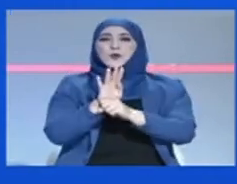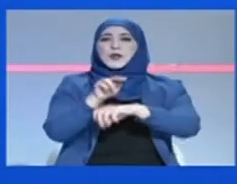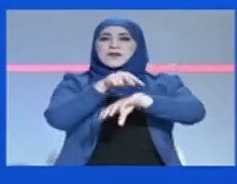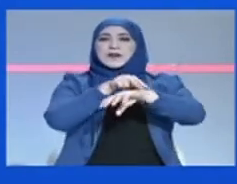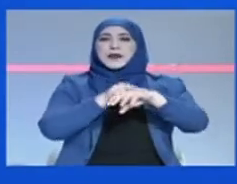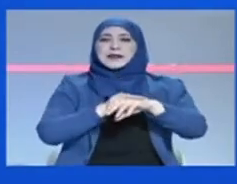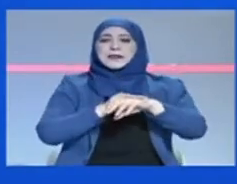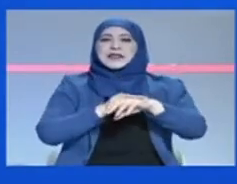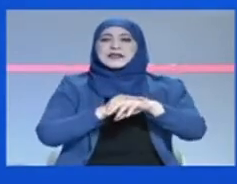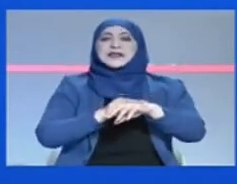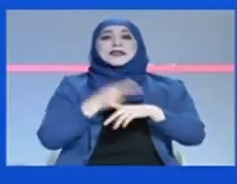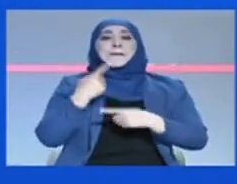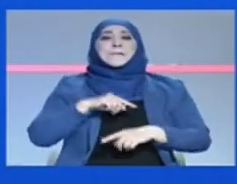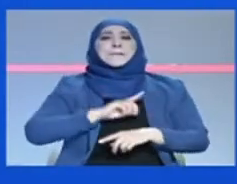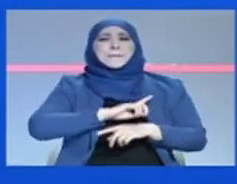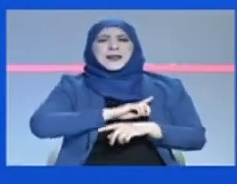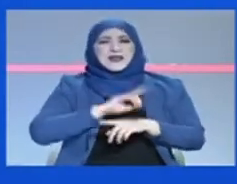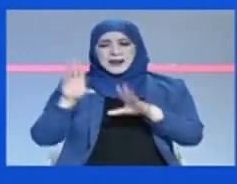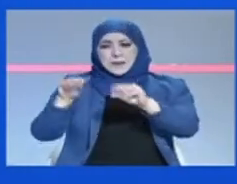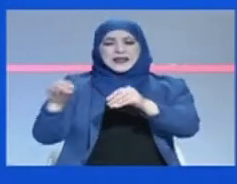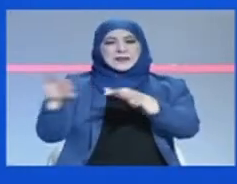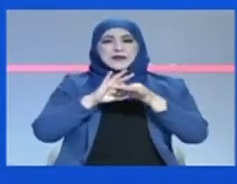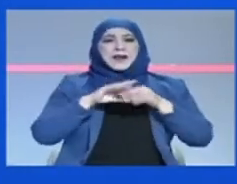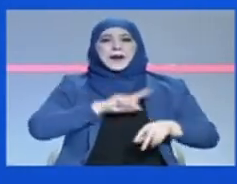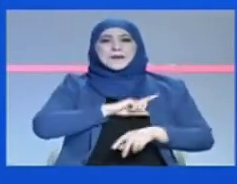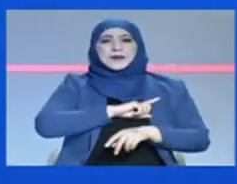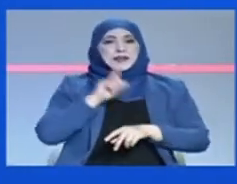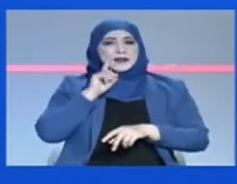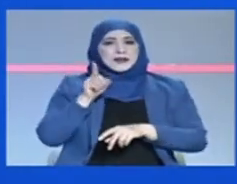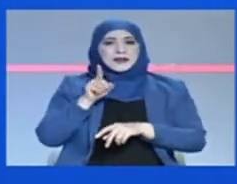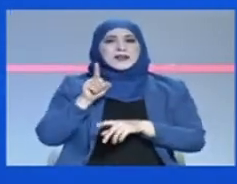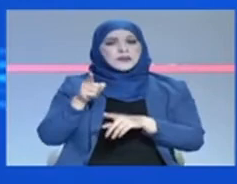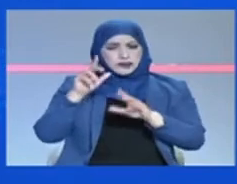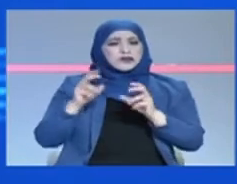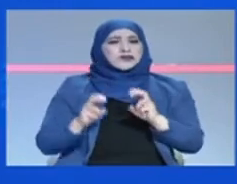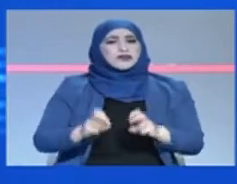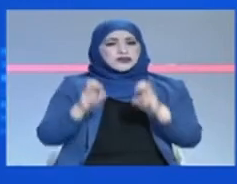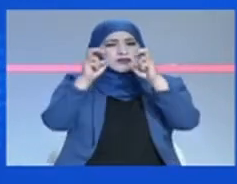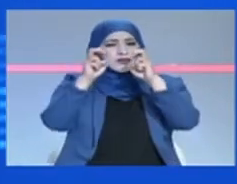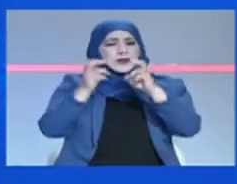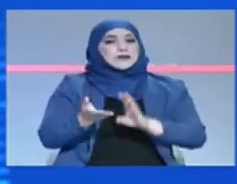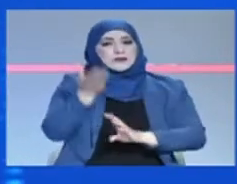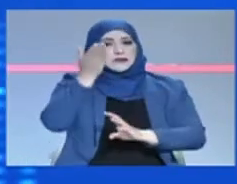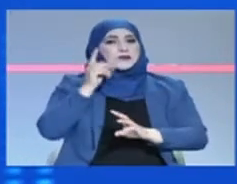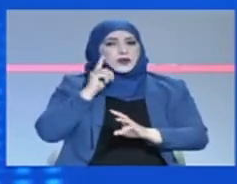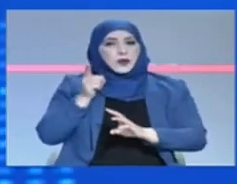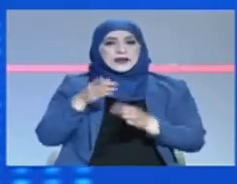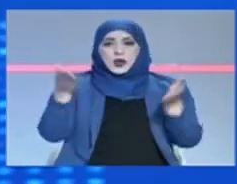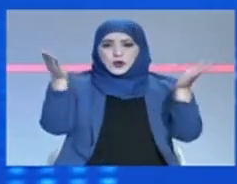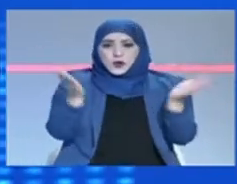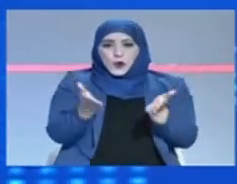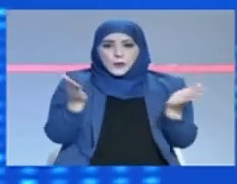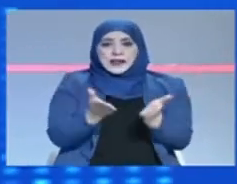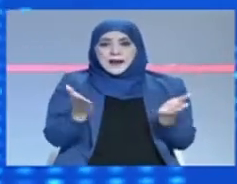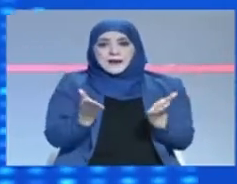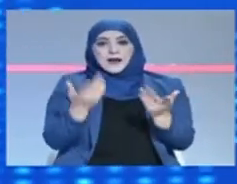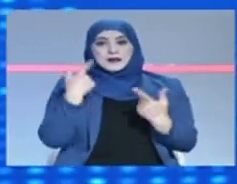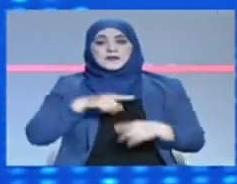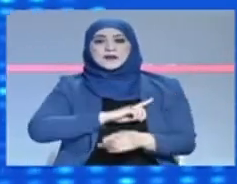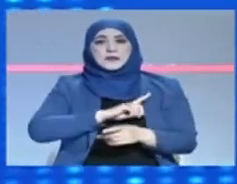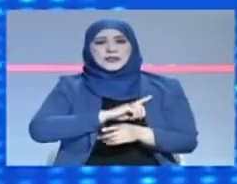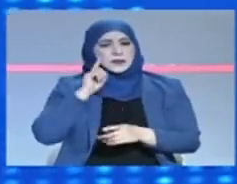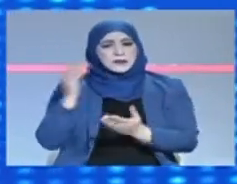معتمدية بن قردان ارتفاعا متواصلا وسط صعوبات عدة يواجهها المستشفى الجهوي